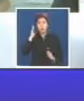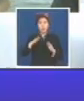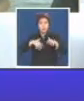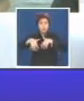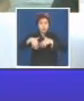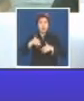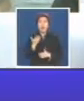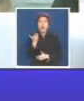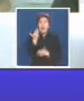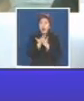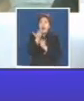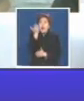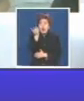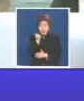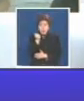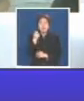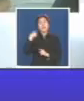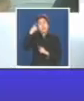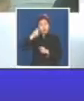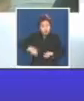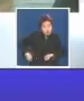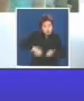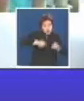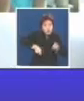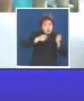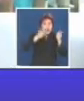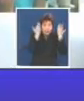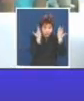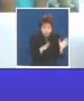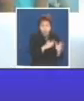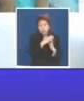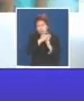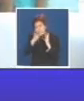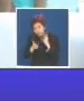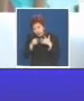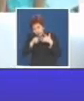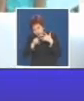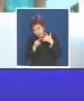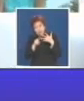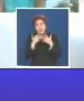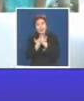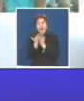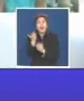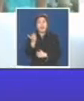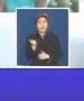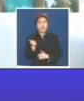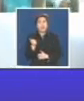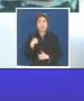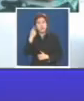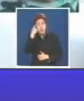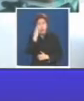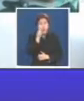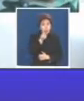ได้หลังสงกรานต์ครับผมเรียนนิดเดียวนะครับว่าความช้าความเร็วของเงินที่จะไปถึงมือพี่น้องประชาชนเนี่ยครับจ